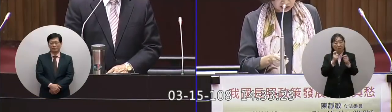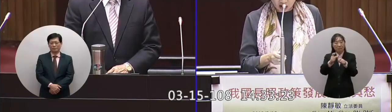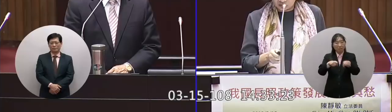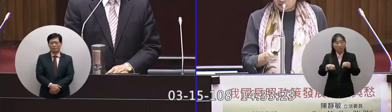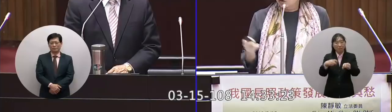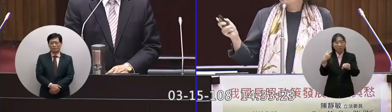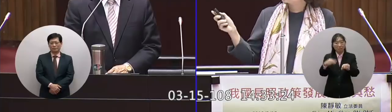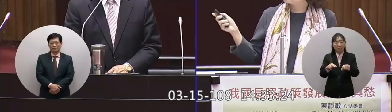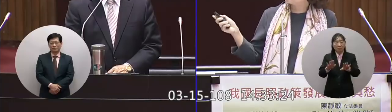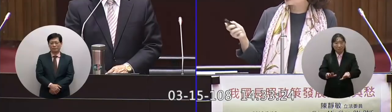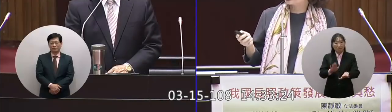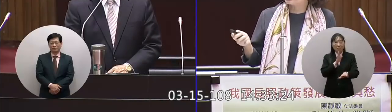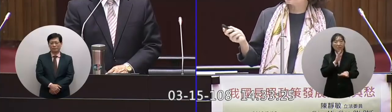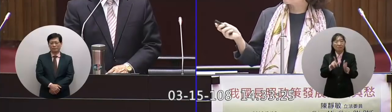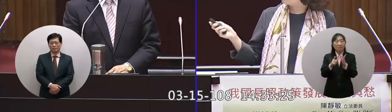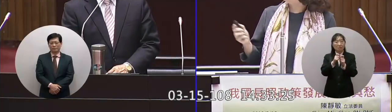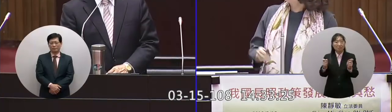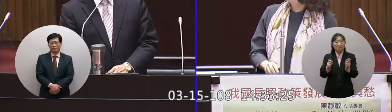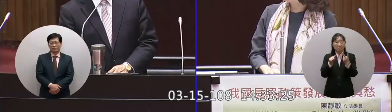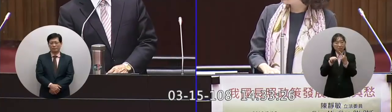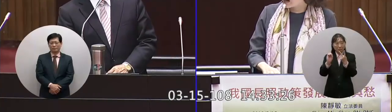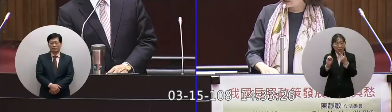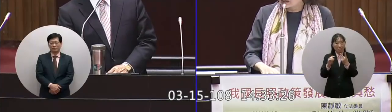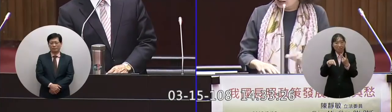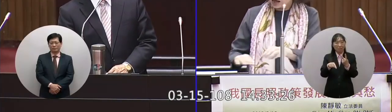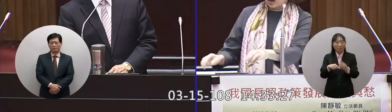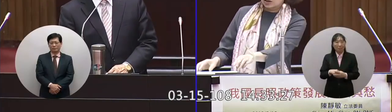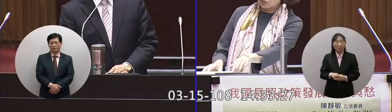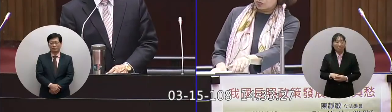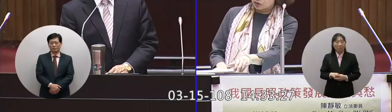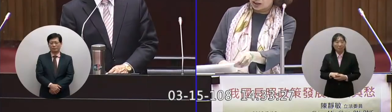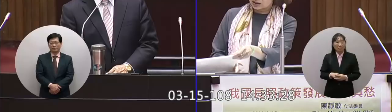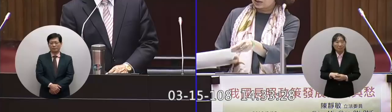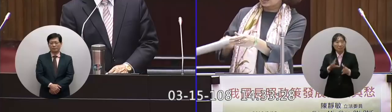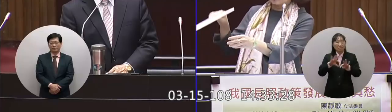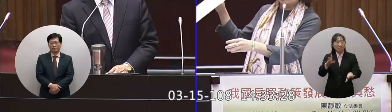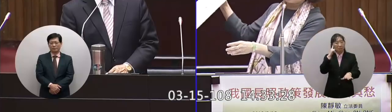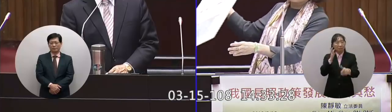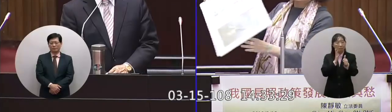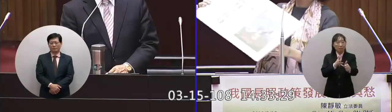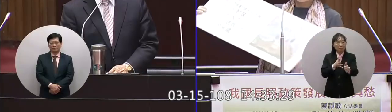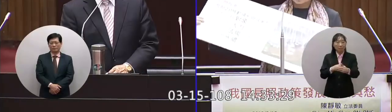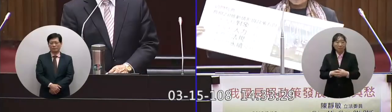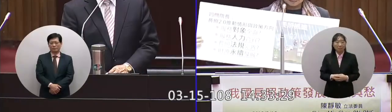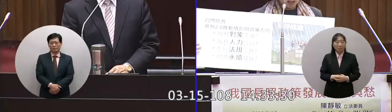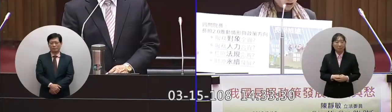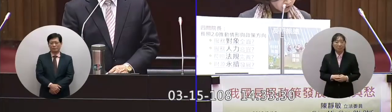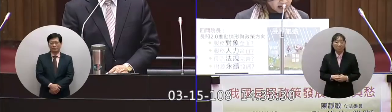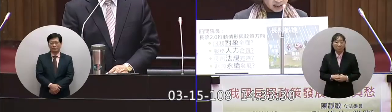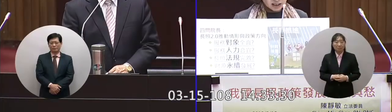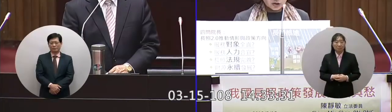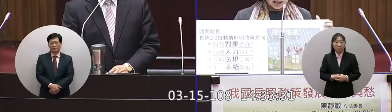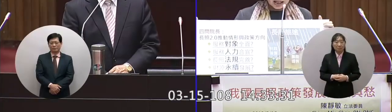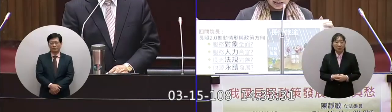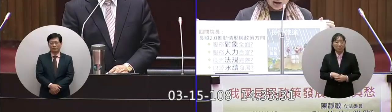的长照计划2.0哈。那我想现在要请问部长的是这个，